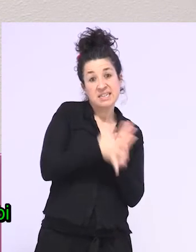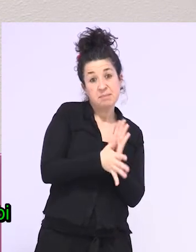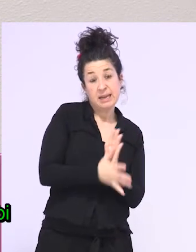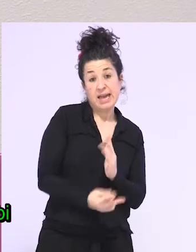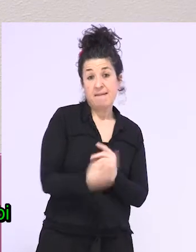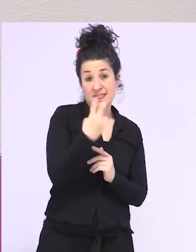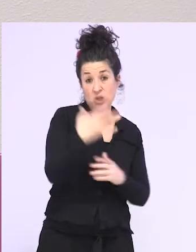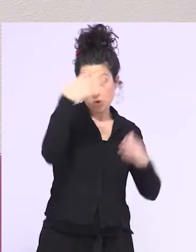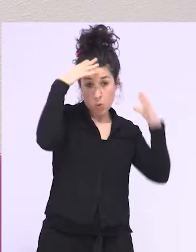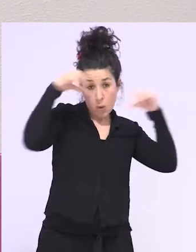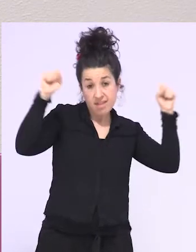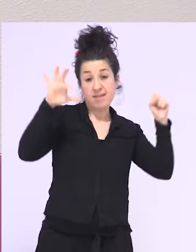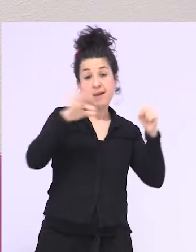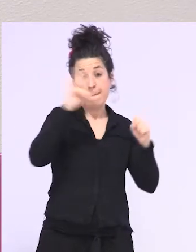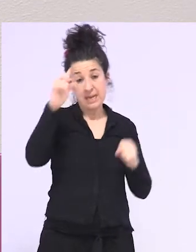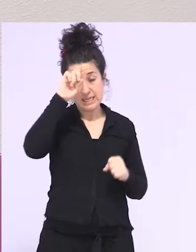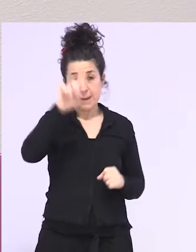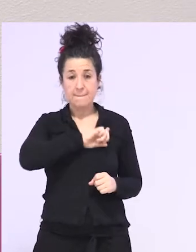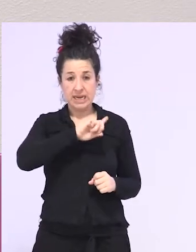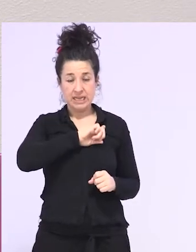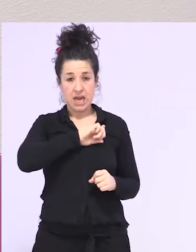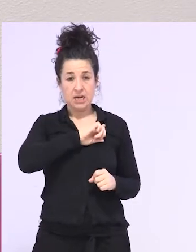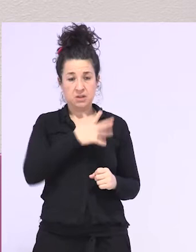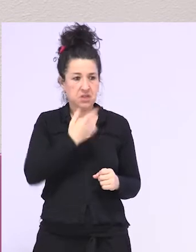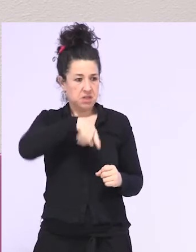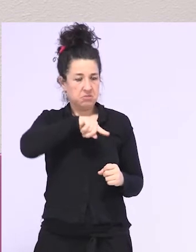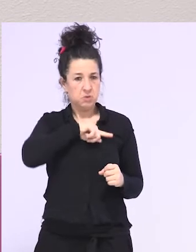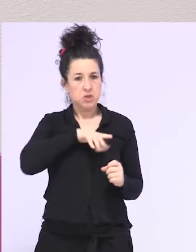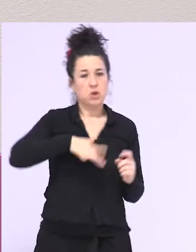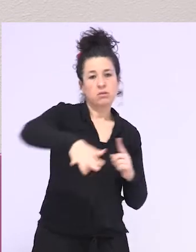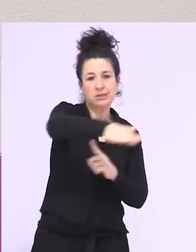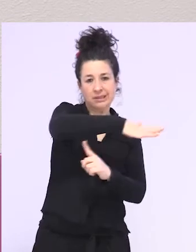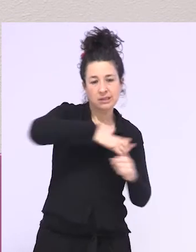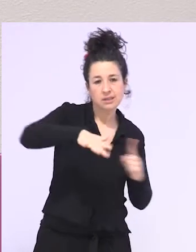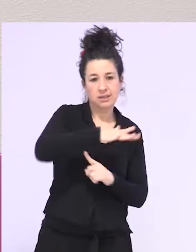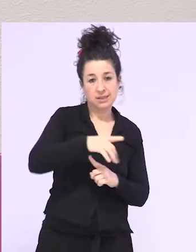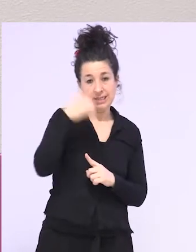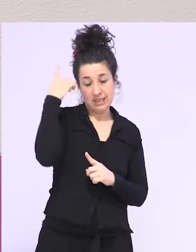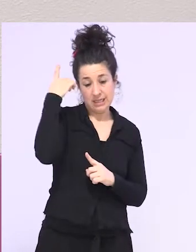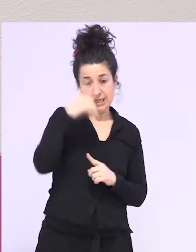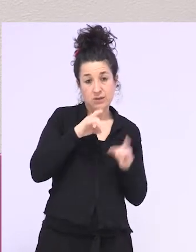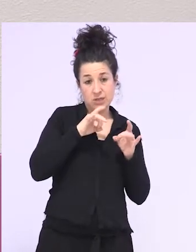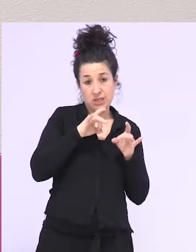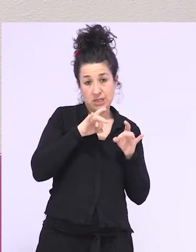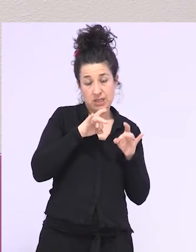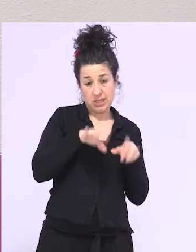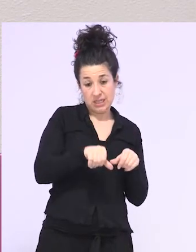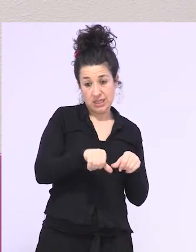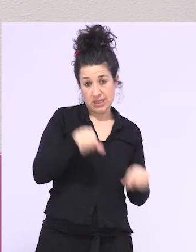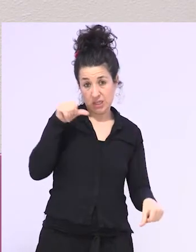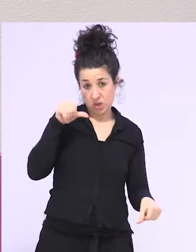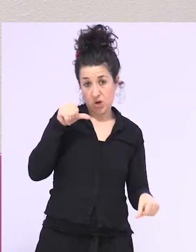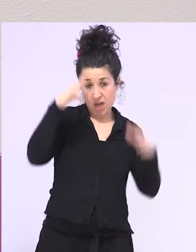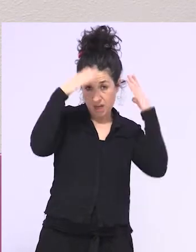militarra eta guardia zibila. Eta bueno, hemengo testu inguruan gainean jakinda, ze historial daukaten guardia